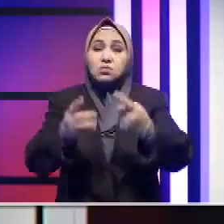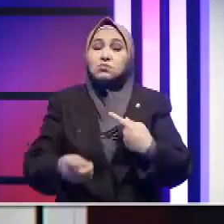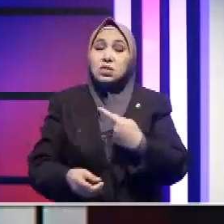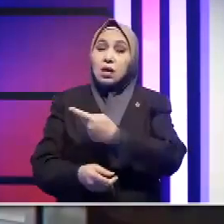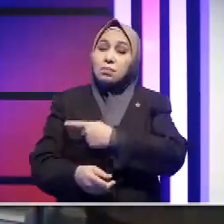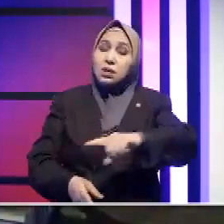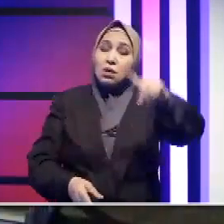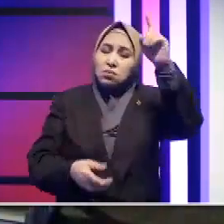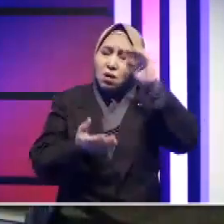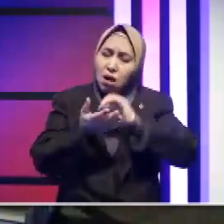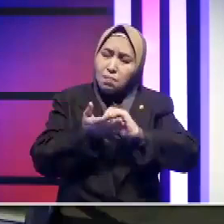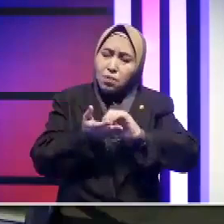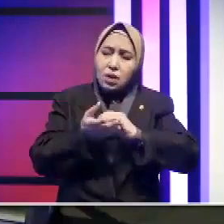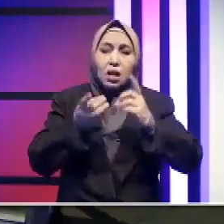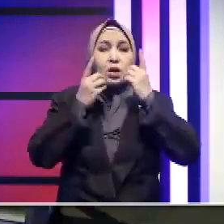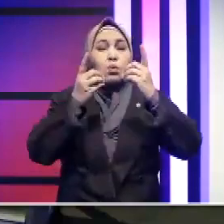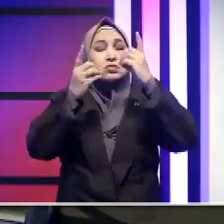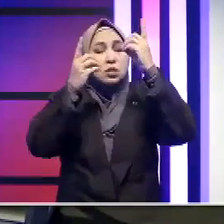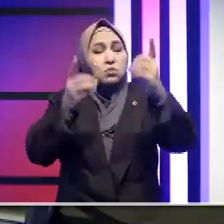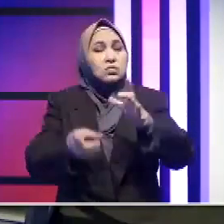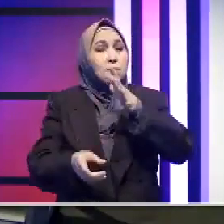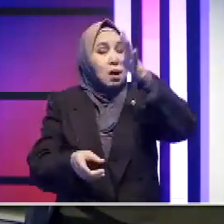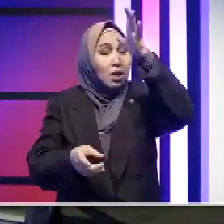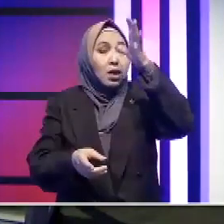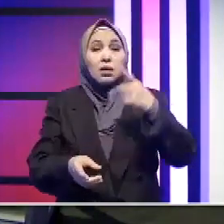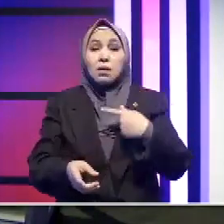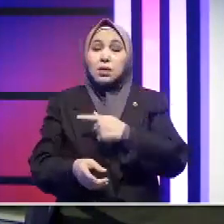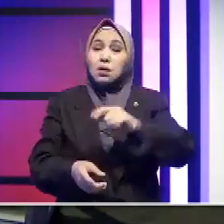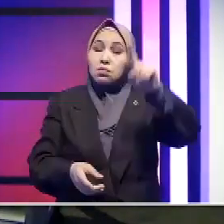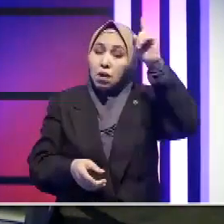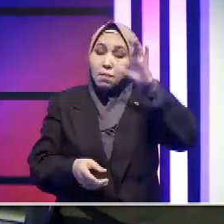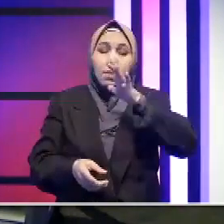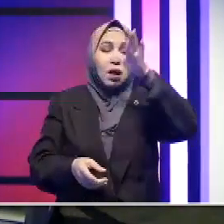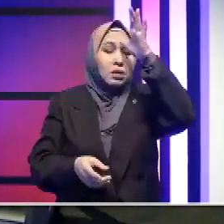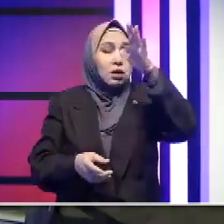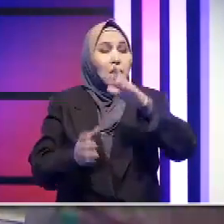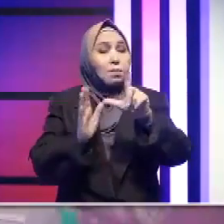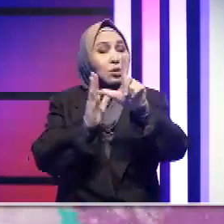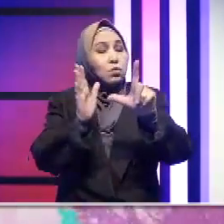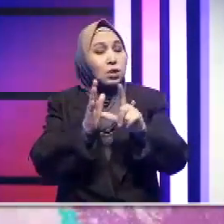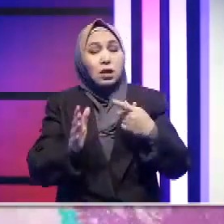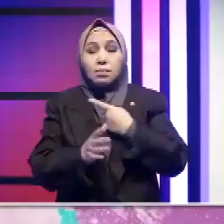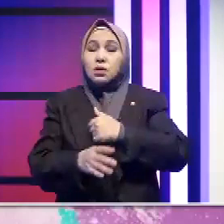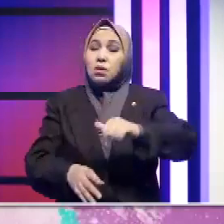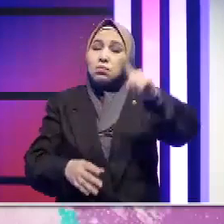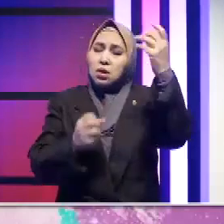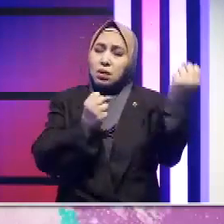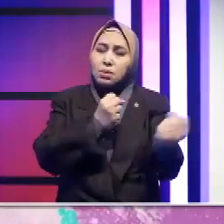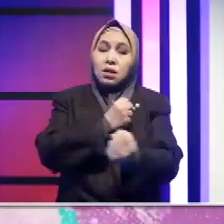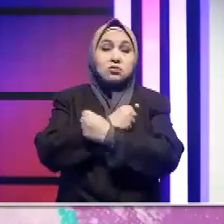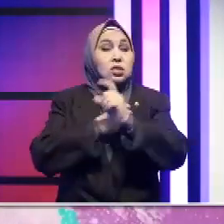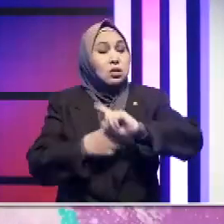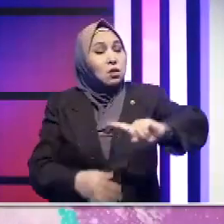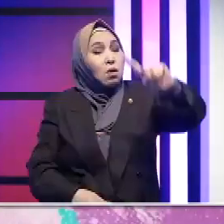Allah ampunilah dosa-dosa Ma Ayah kami ya Allah Ma ayah mertua kami ya Allah hamba Rohimin Ya